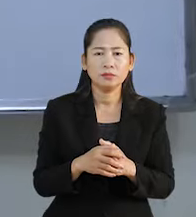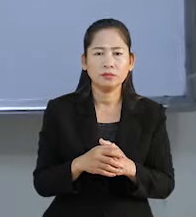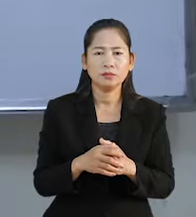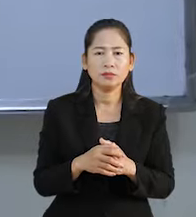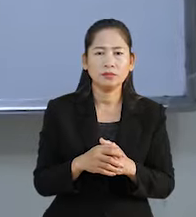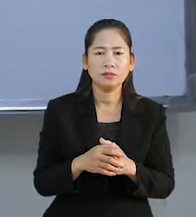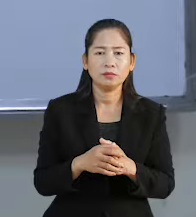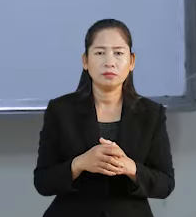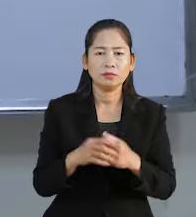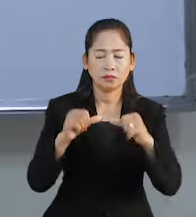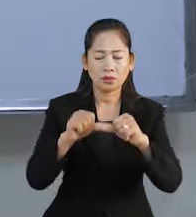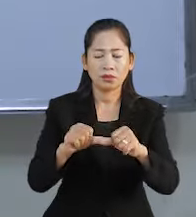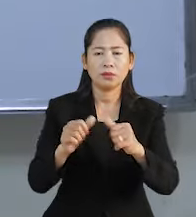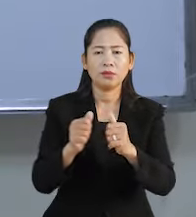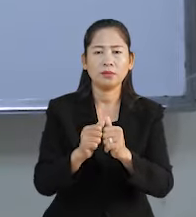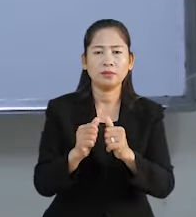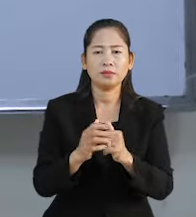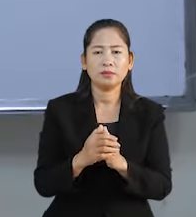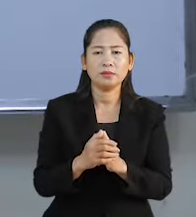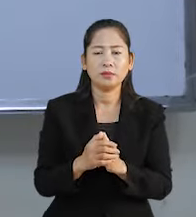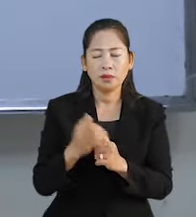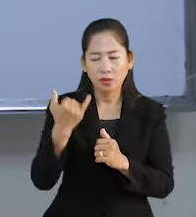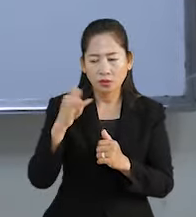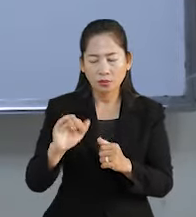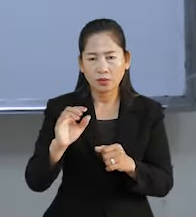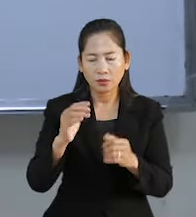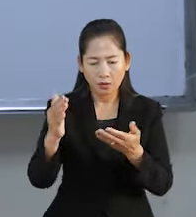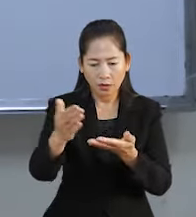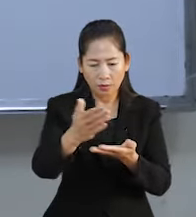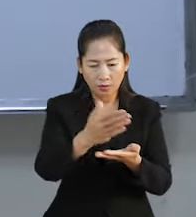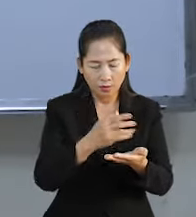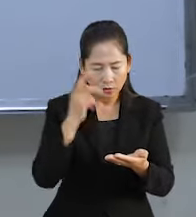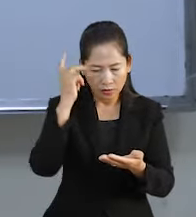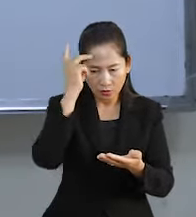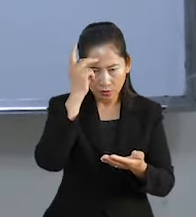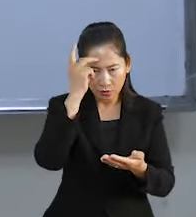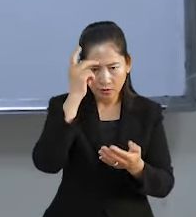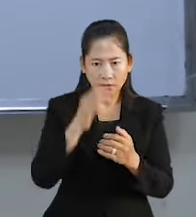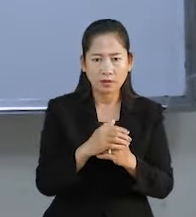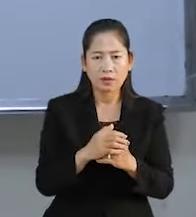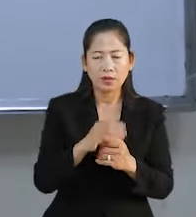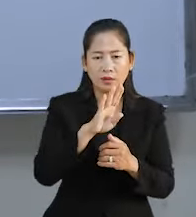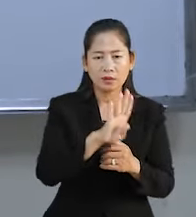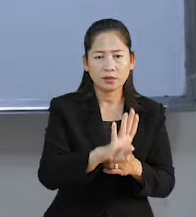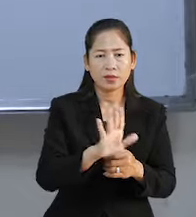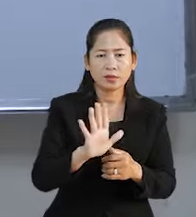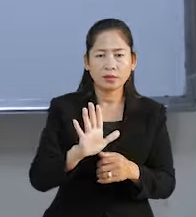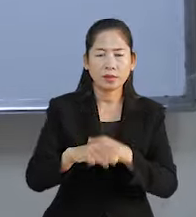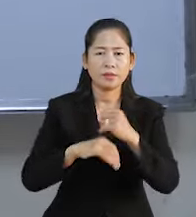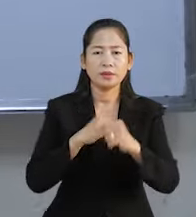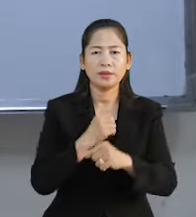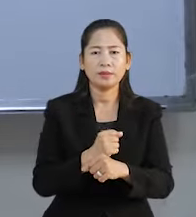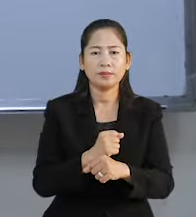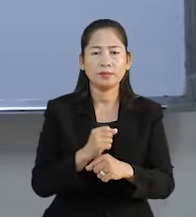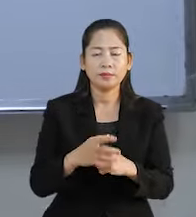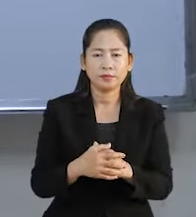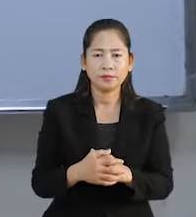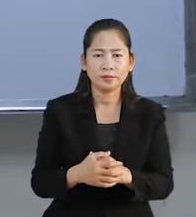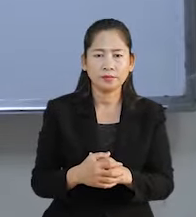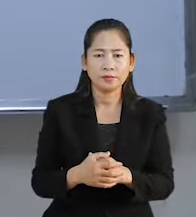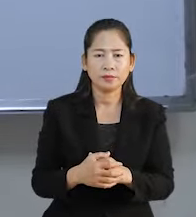បន្តជាមួយអ្នកគ្រូណាកូនណាគឺយើងកំពុងតែធ្វើការប្រមូលគំនិត 45ឆ្នាំ